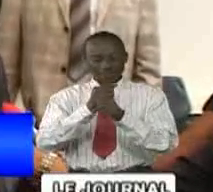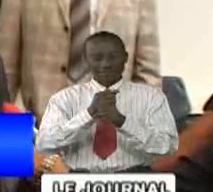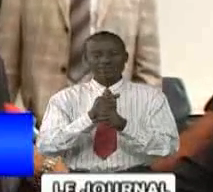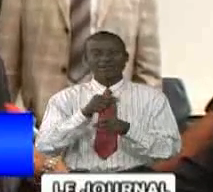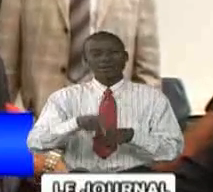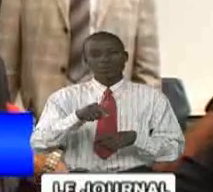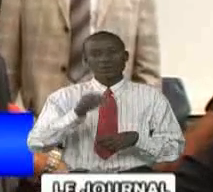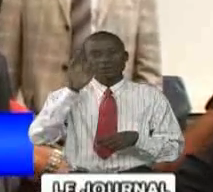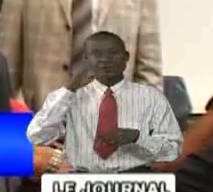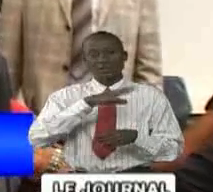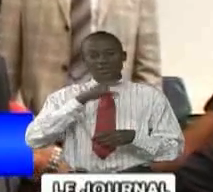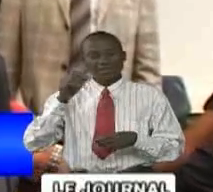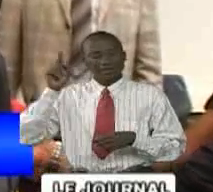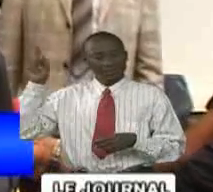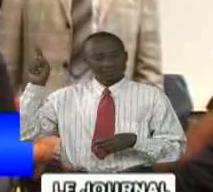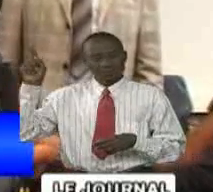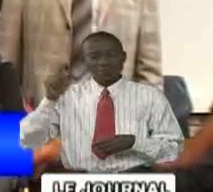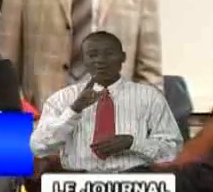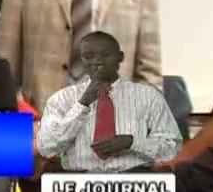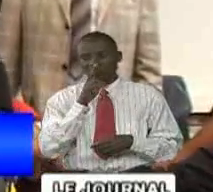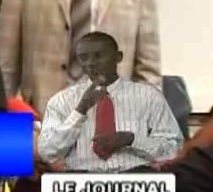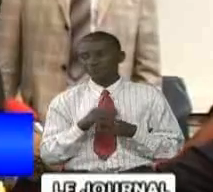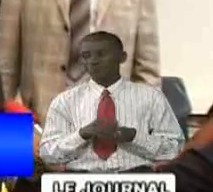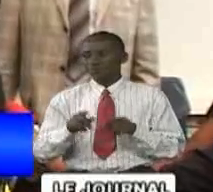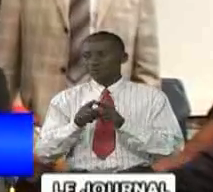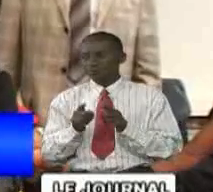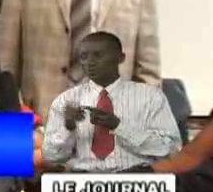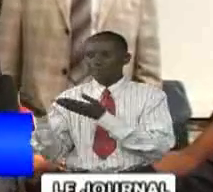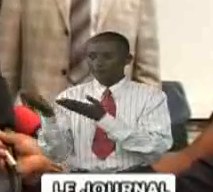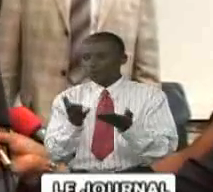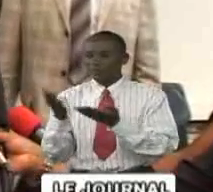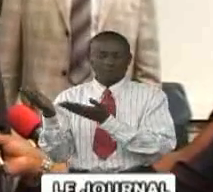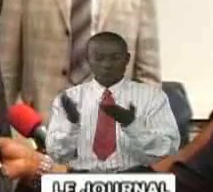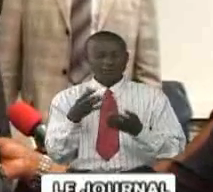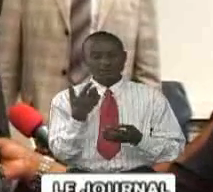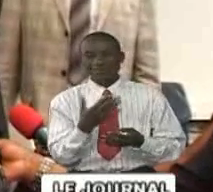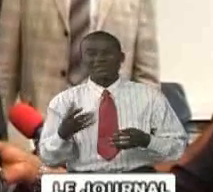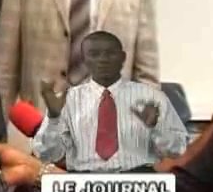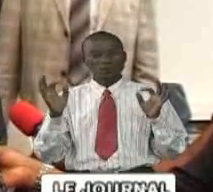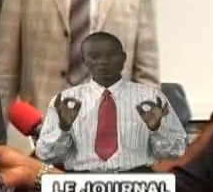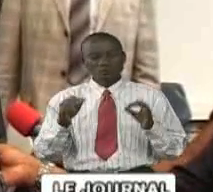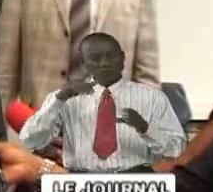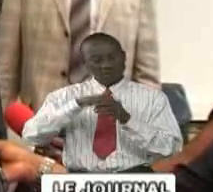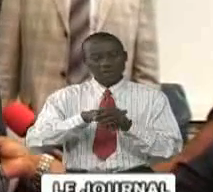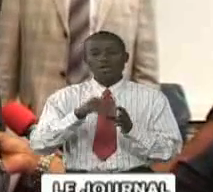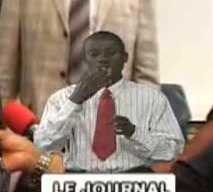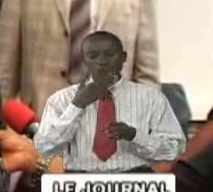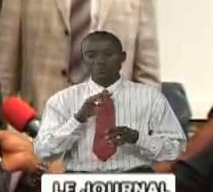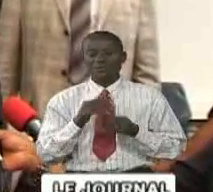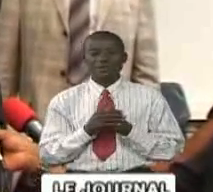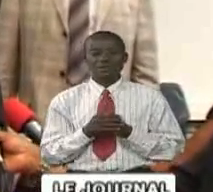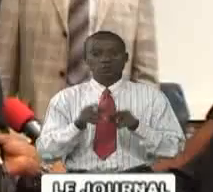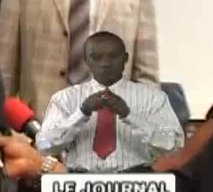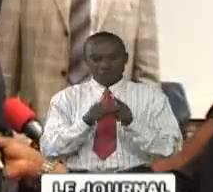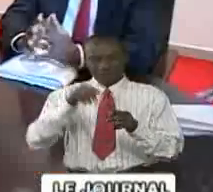de réhabilitation et d'équipement des structures de santé sur l'ensemble du